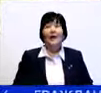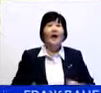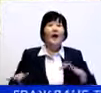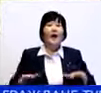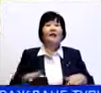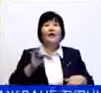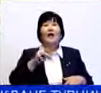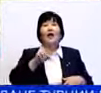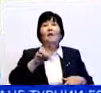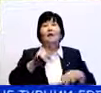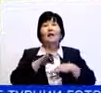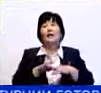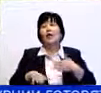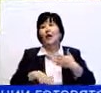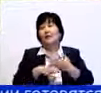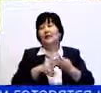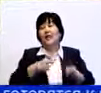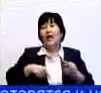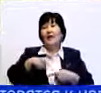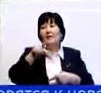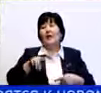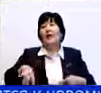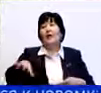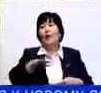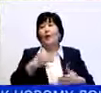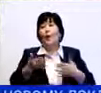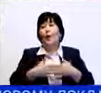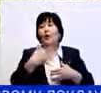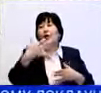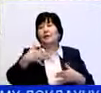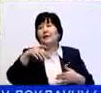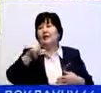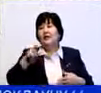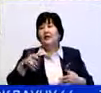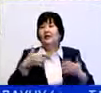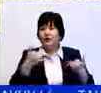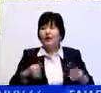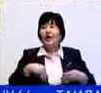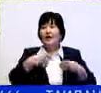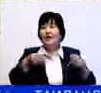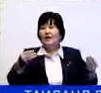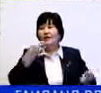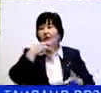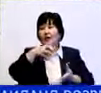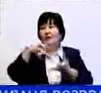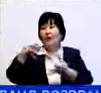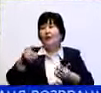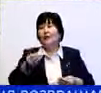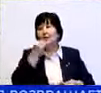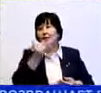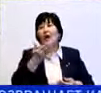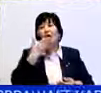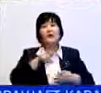Акция в Рамазан организована при поддержке предпринимателей района. Около 50 человек сейчас разносят корзины с продуктами питания